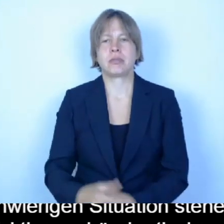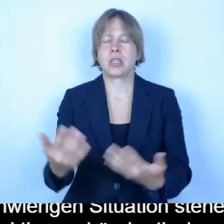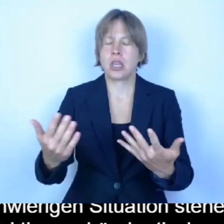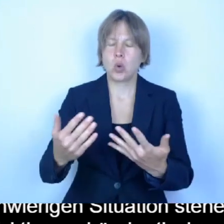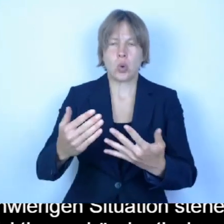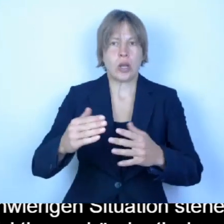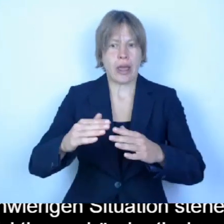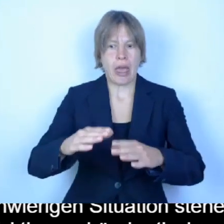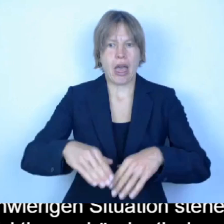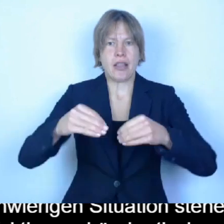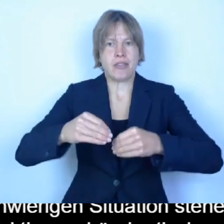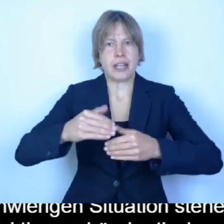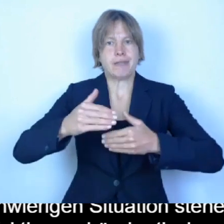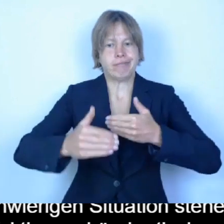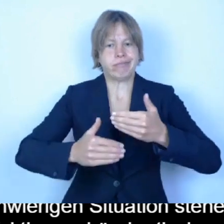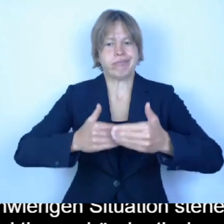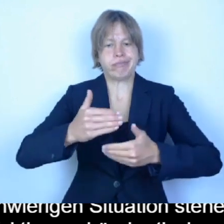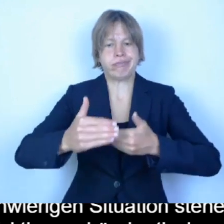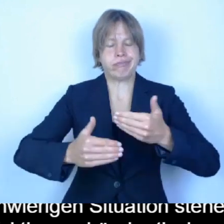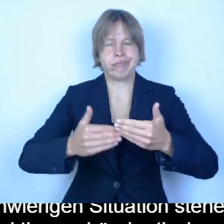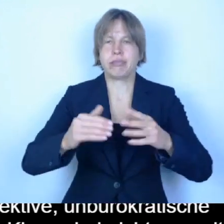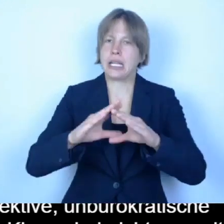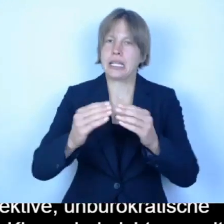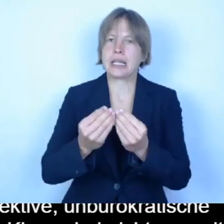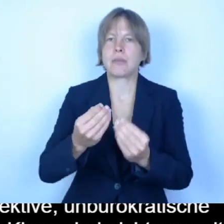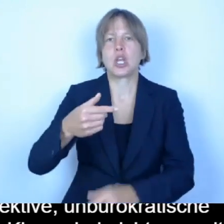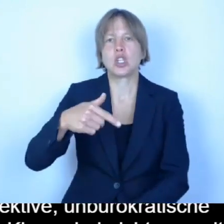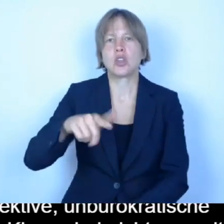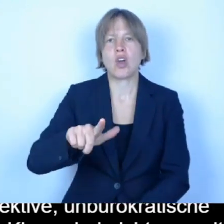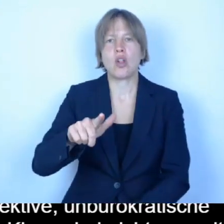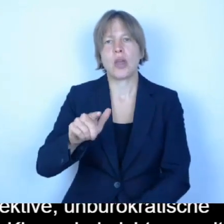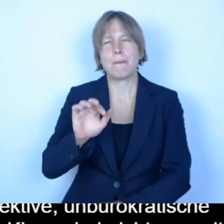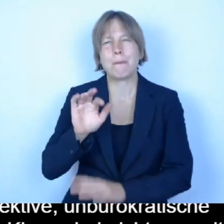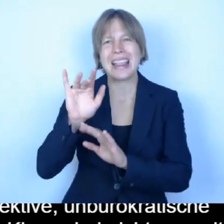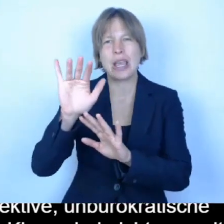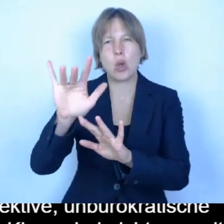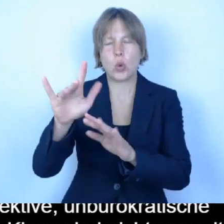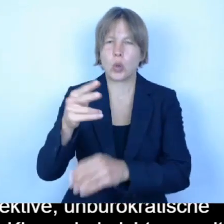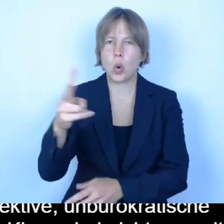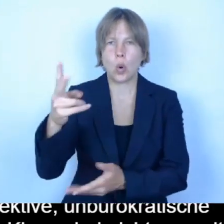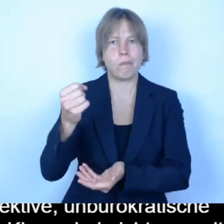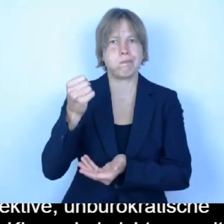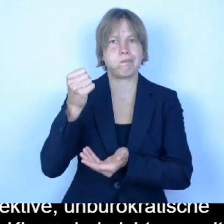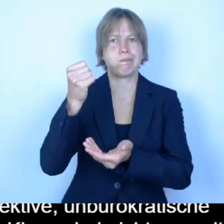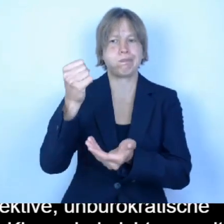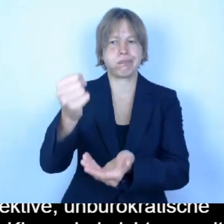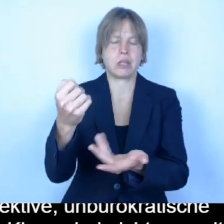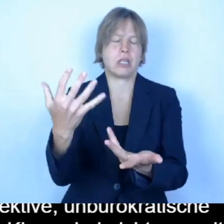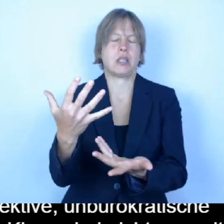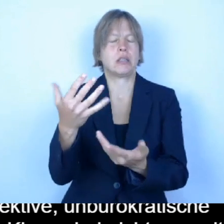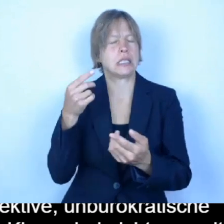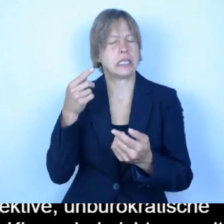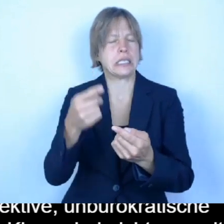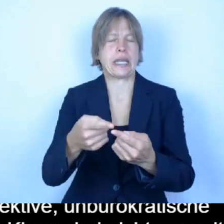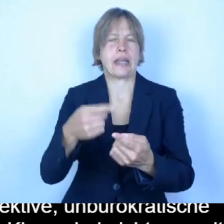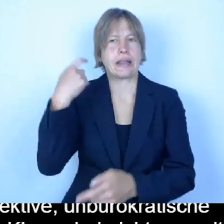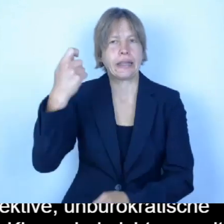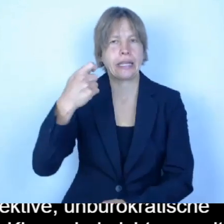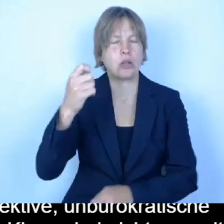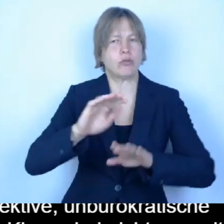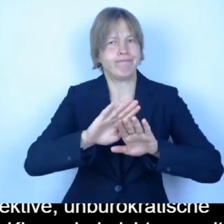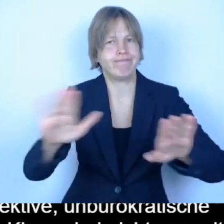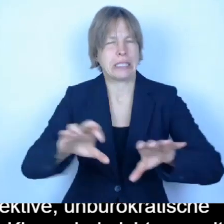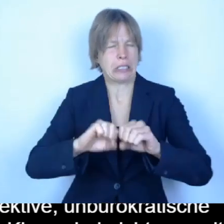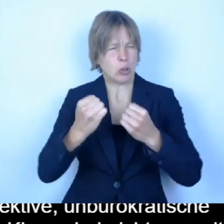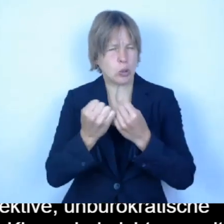dieser Situation, in der sie sind, wirklich kräftig unterstützen. Die Hilfen sind vor allem für kleinere, mittlere Kinos bis zu 7 Sälen,